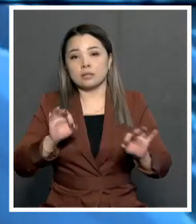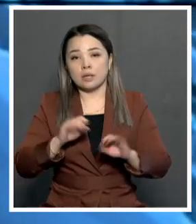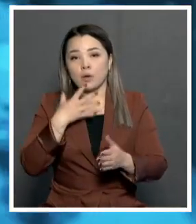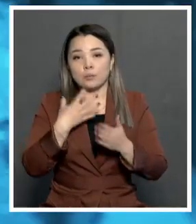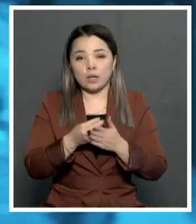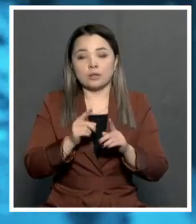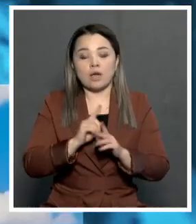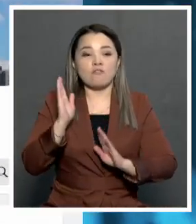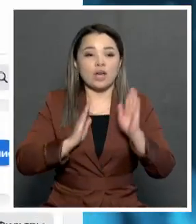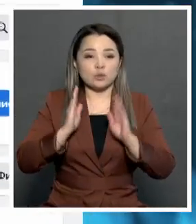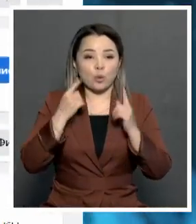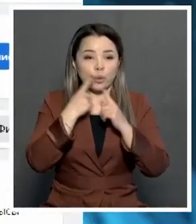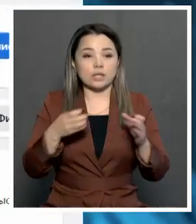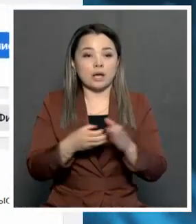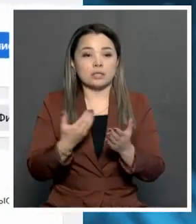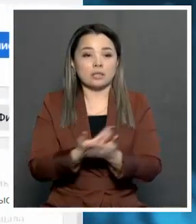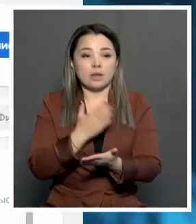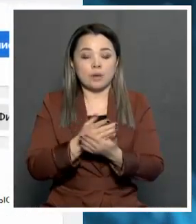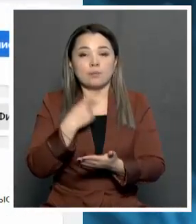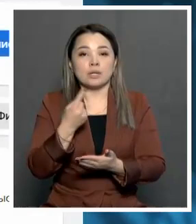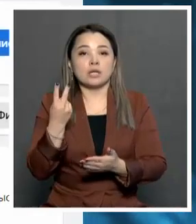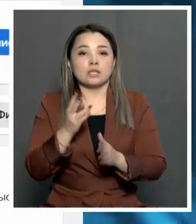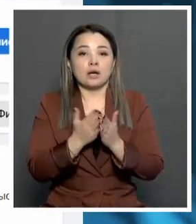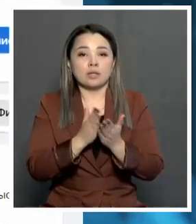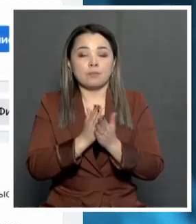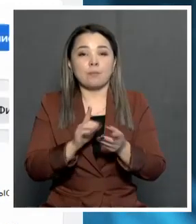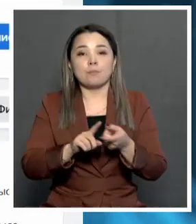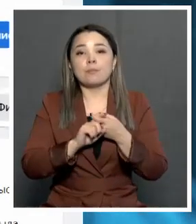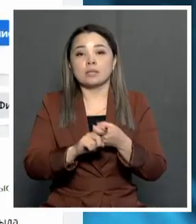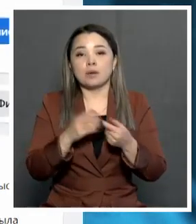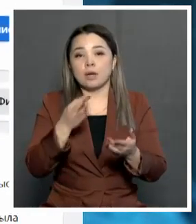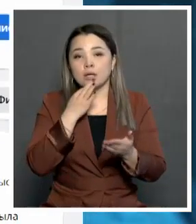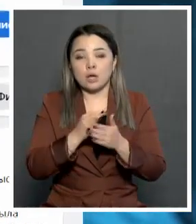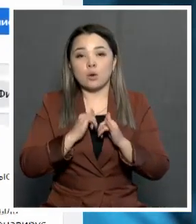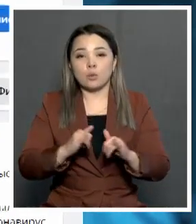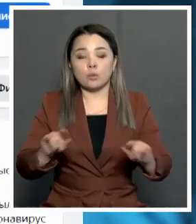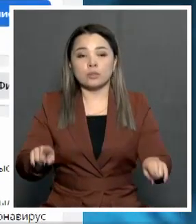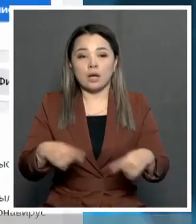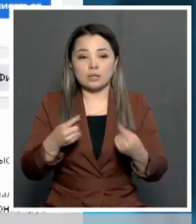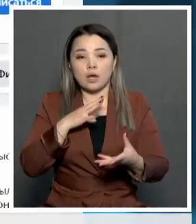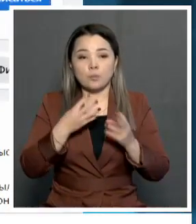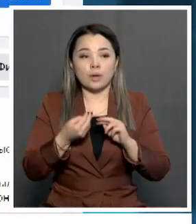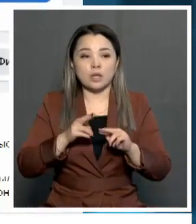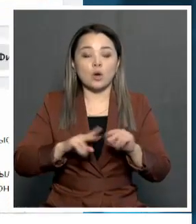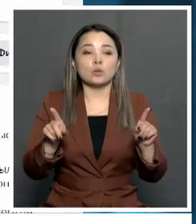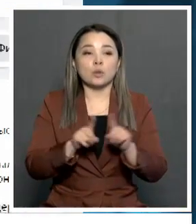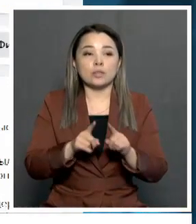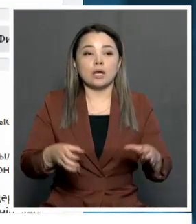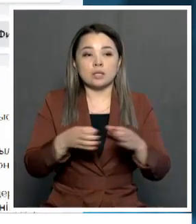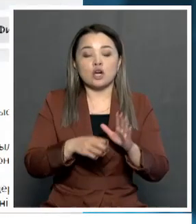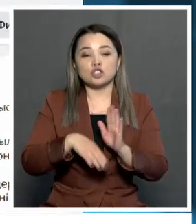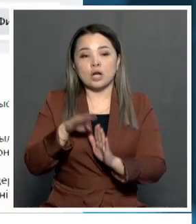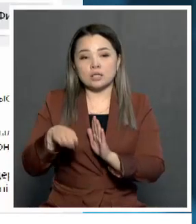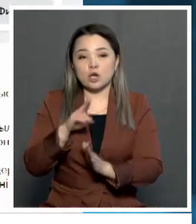Facebook парақшасында жазды. Бірінші және екінші кітап пандемияны еңсеру, экономикалық өсімді қалпына келтіру мен халықтың әл-ауқатын жақсарту